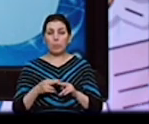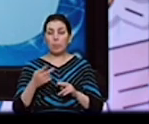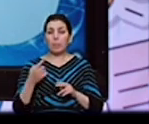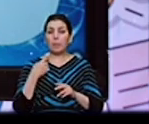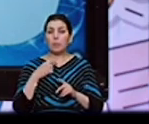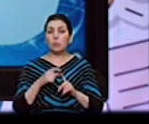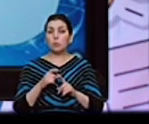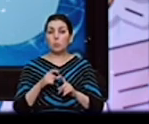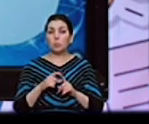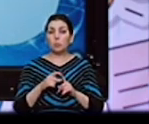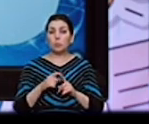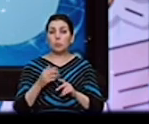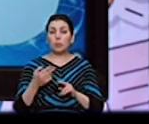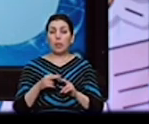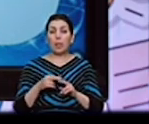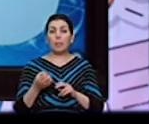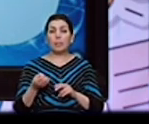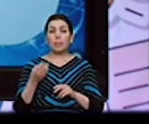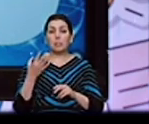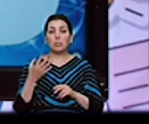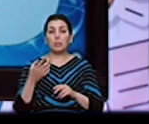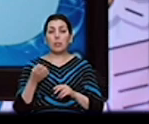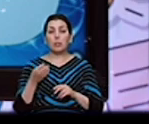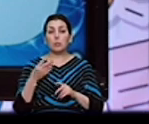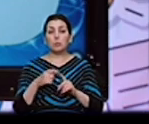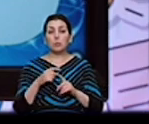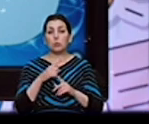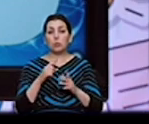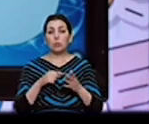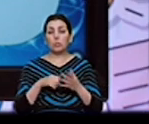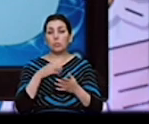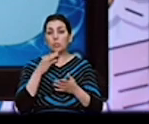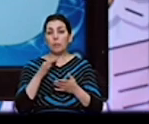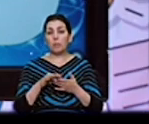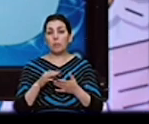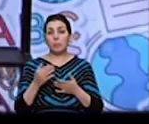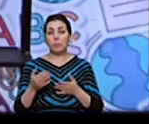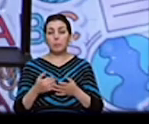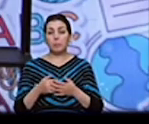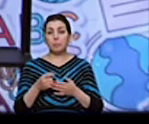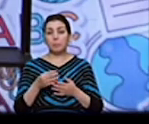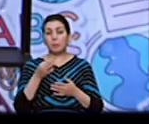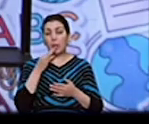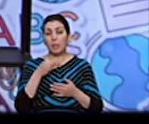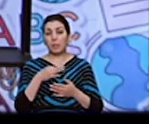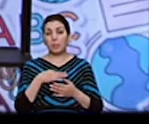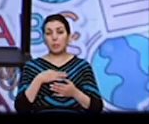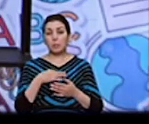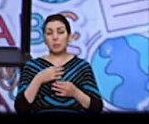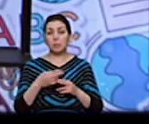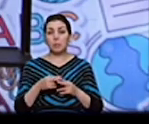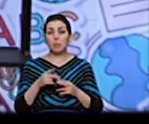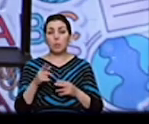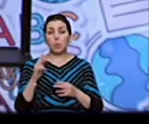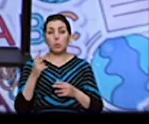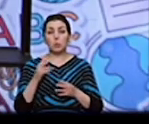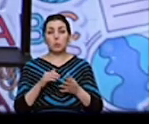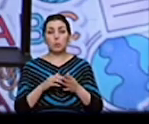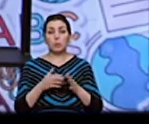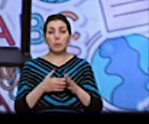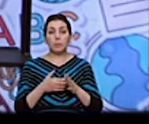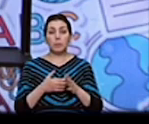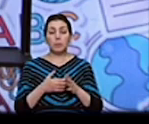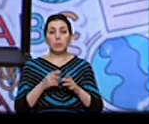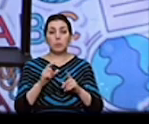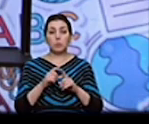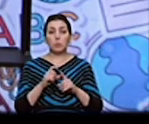Ushbu so'zlarimiz esa nechta, qancha so'roqlarga javob bo'ladi? Aytingchi aziz o'quvchilar, siz 3-sinfda